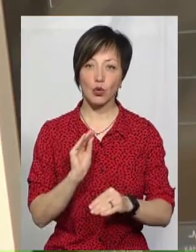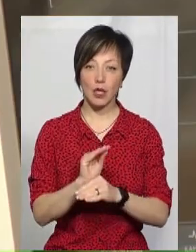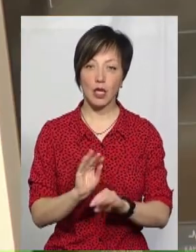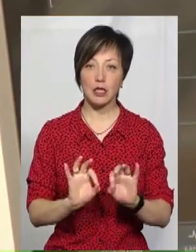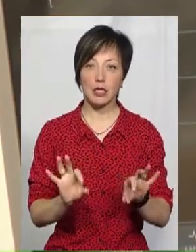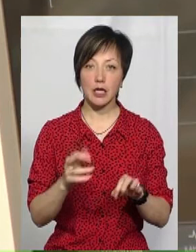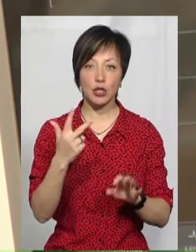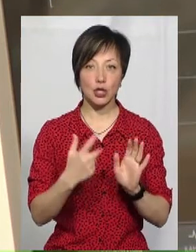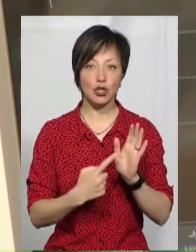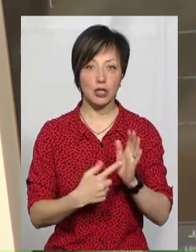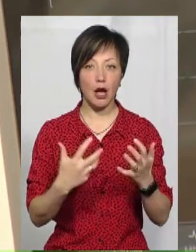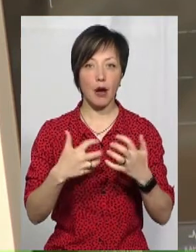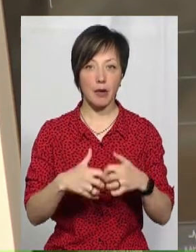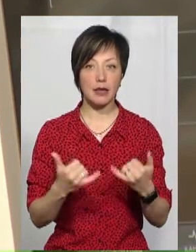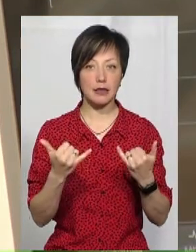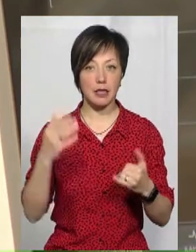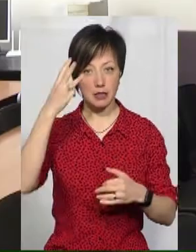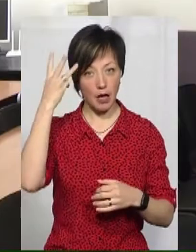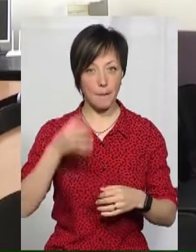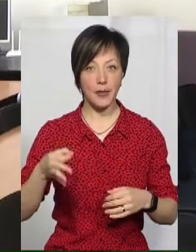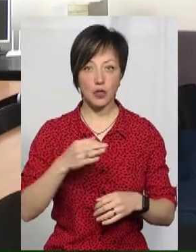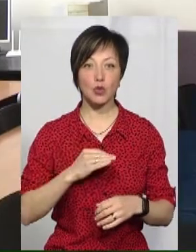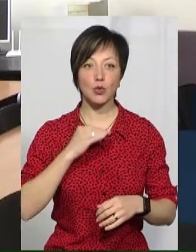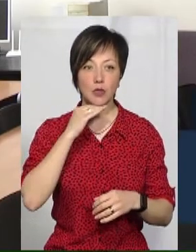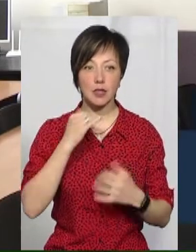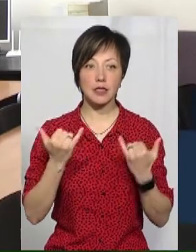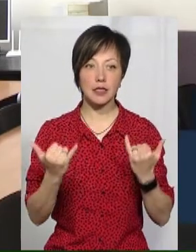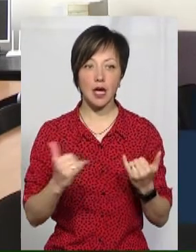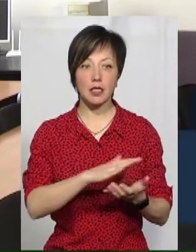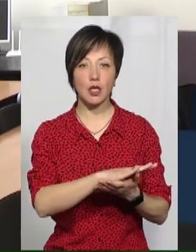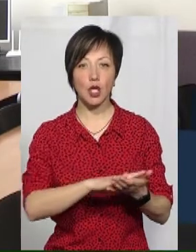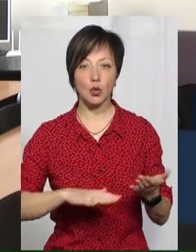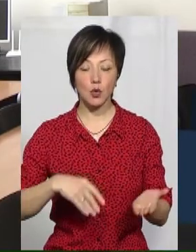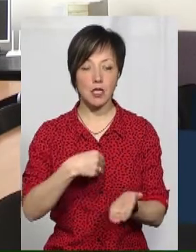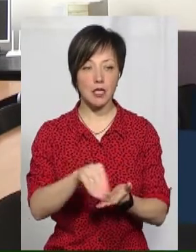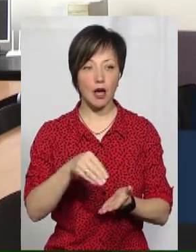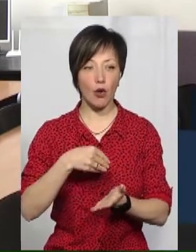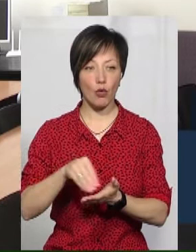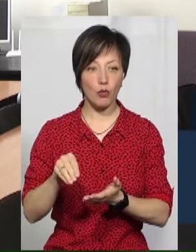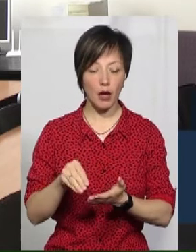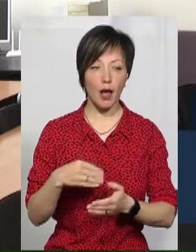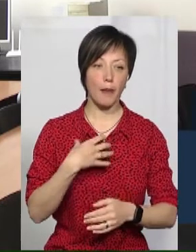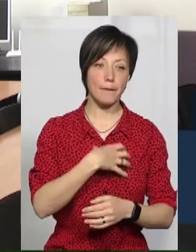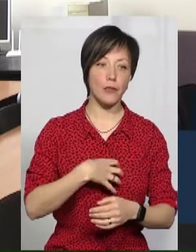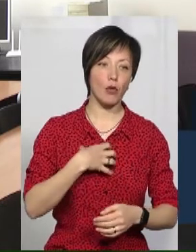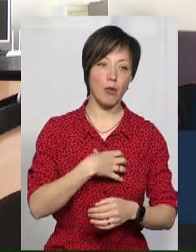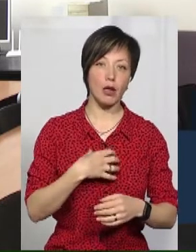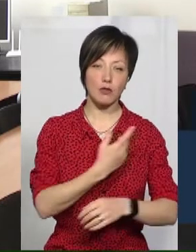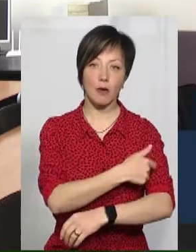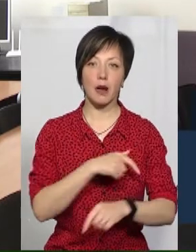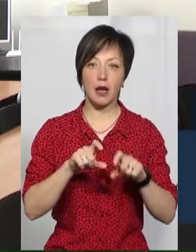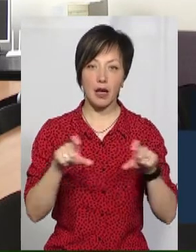36 наявних апаратів наразі для Хмельниччини достатньо. Зараз йдуть закупки по базовим лікарням. Я знаю, що закупає